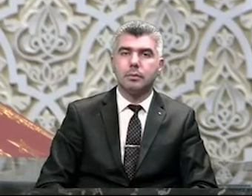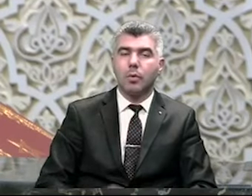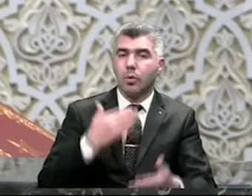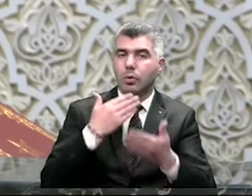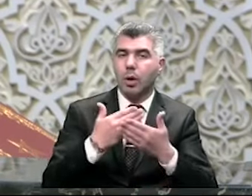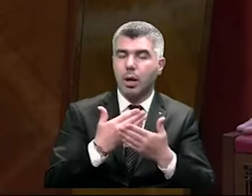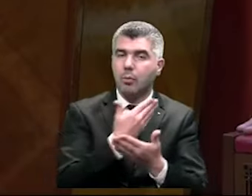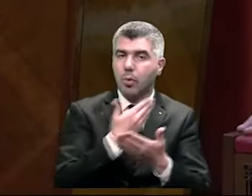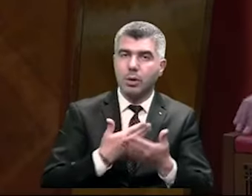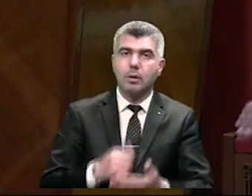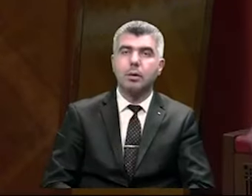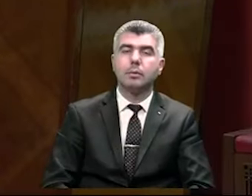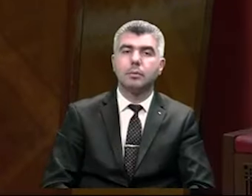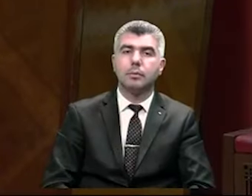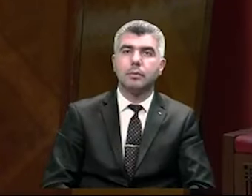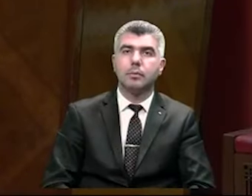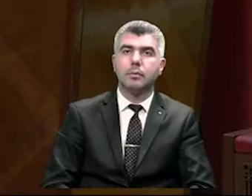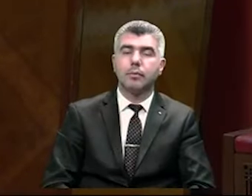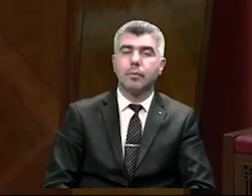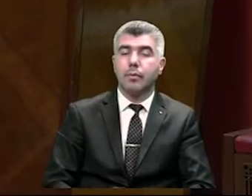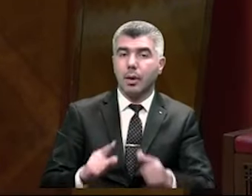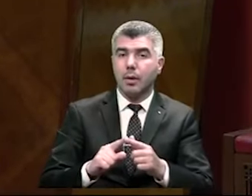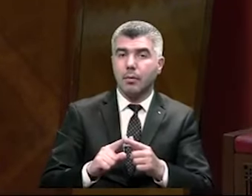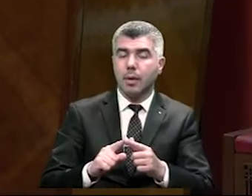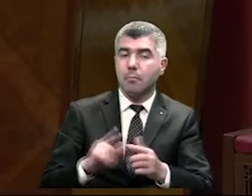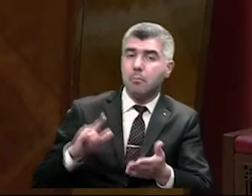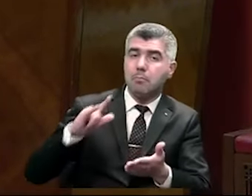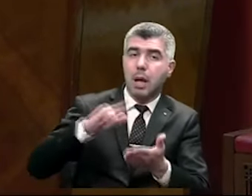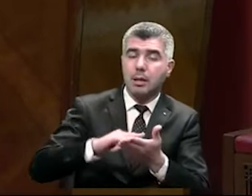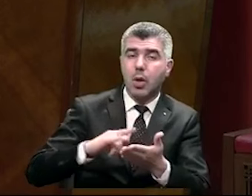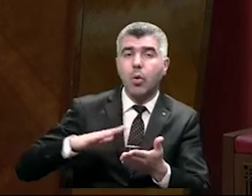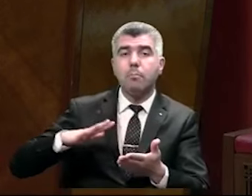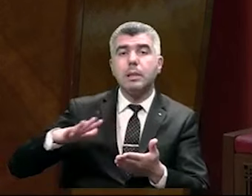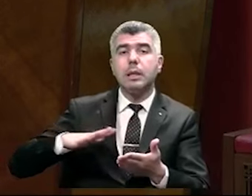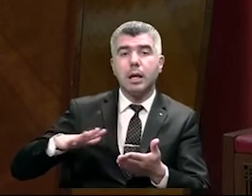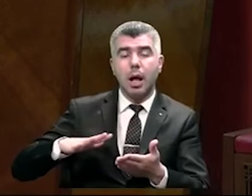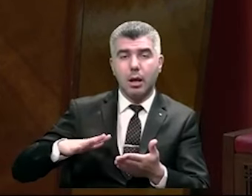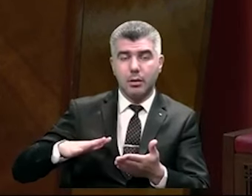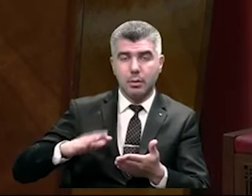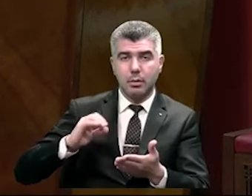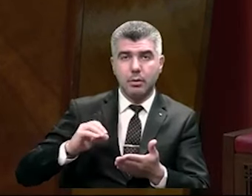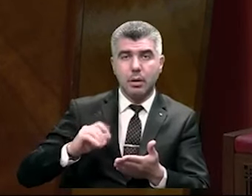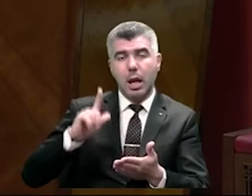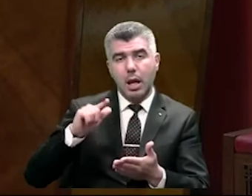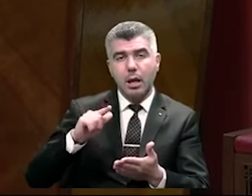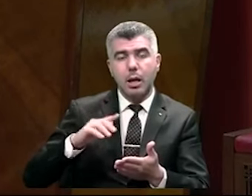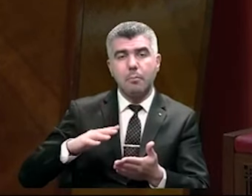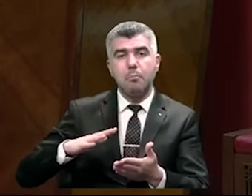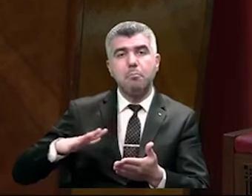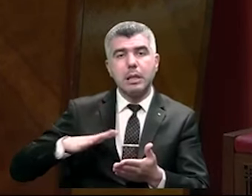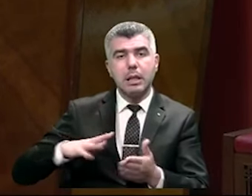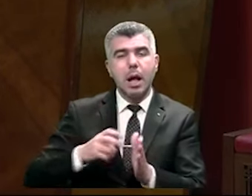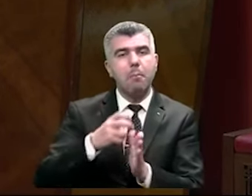السيده المستشاره الربط ديال المطارات بالمدن المجاوره كاين بعض المدن اللي عندها ربط